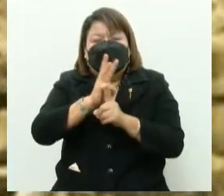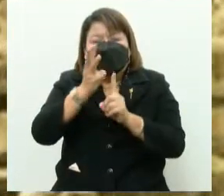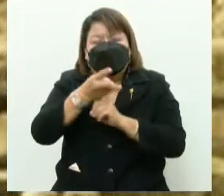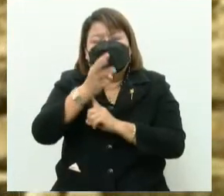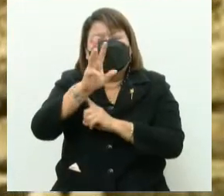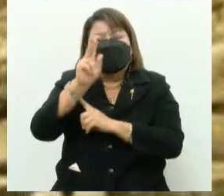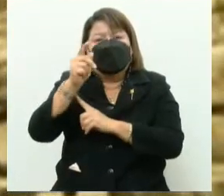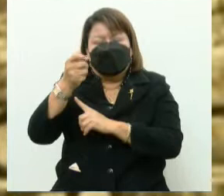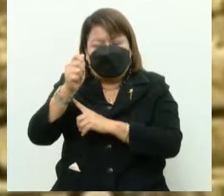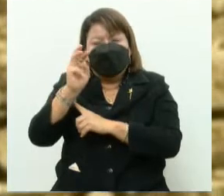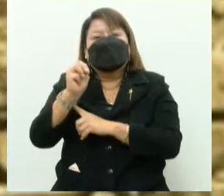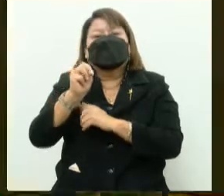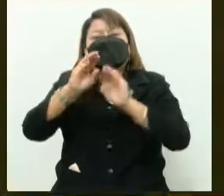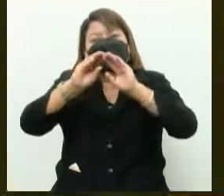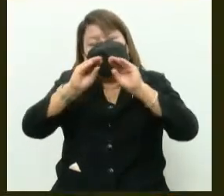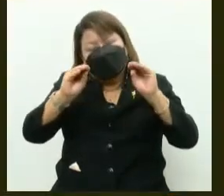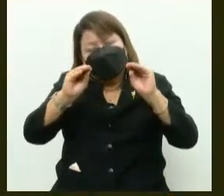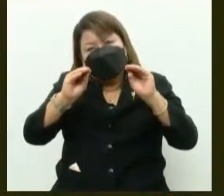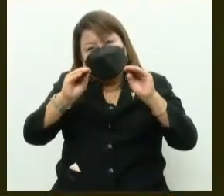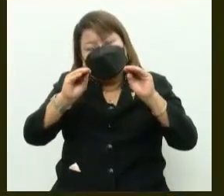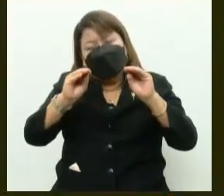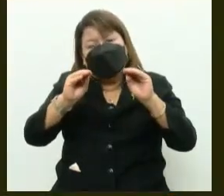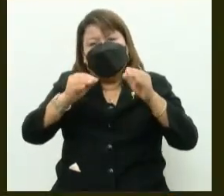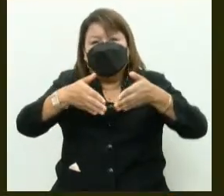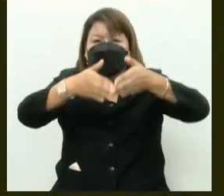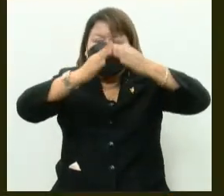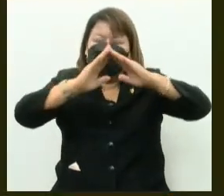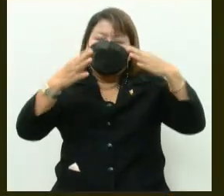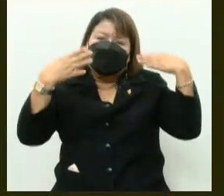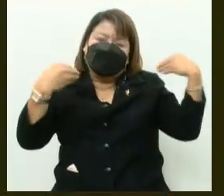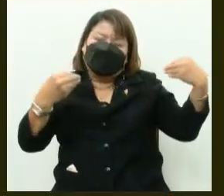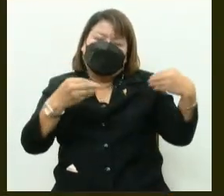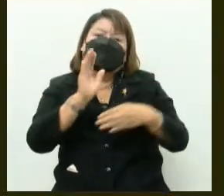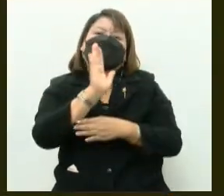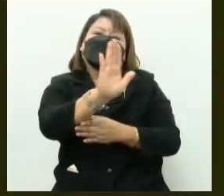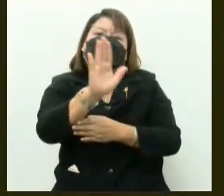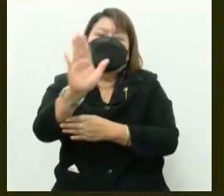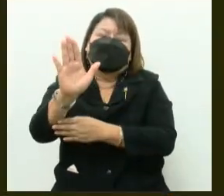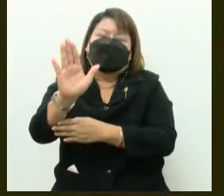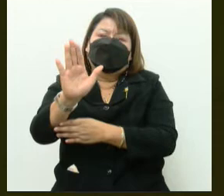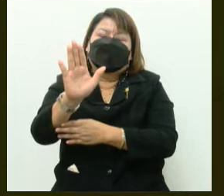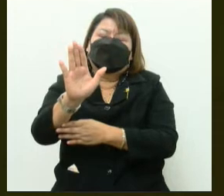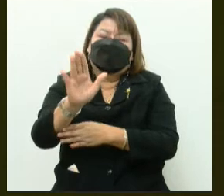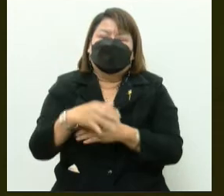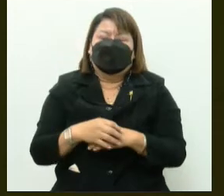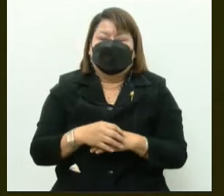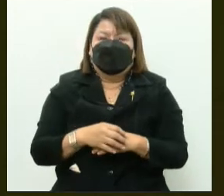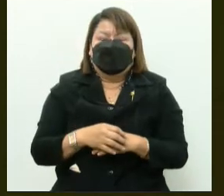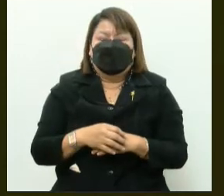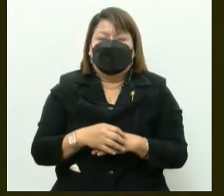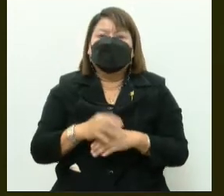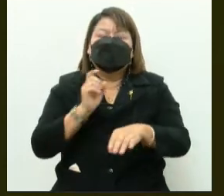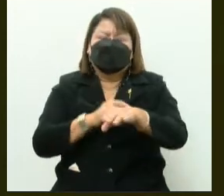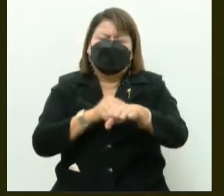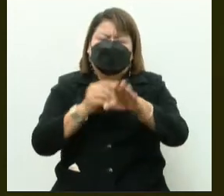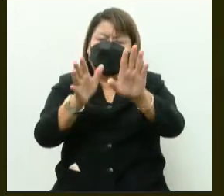เสื่อมโทรมเหล่าเทวสถานจึงถูกทอดทิ้งให้รกร้างเช่นเดียวกับปราสาทเมืองต่ำเป็นระยะเวลาย